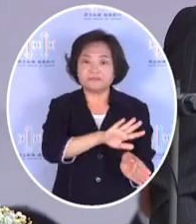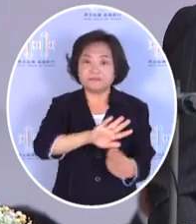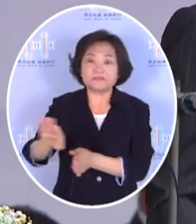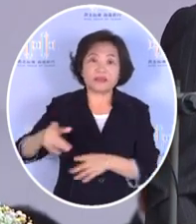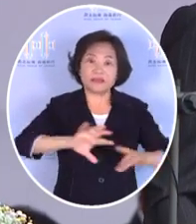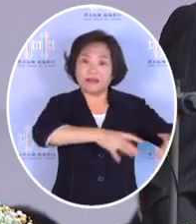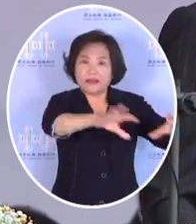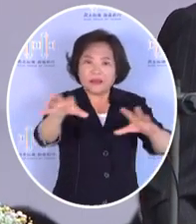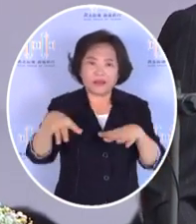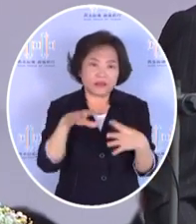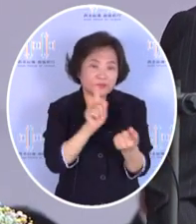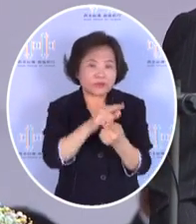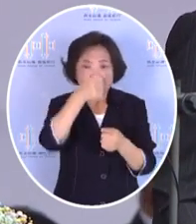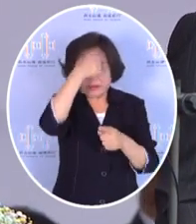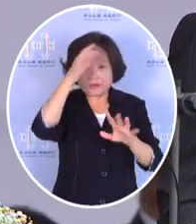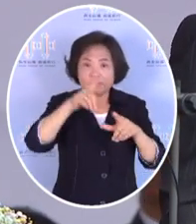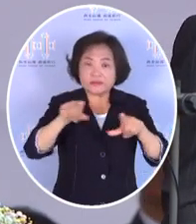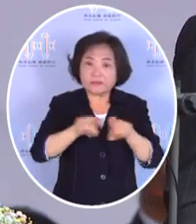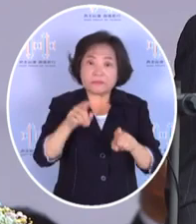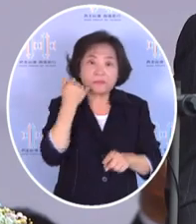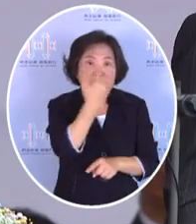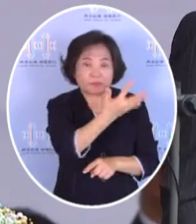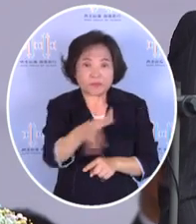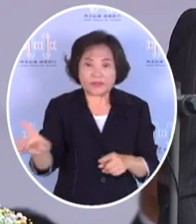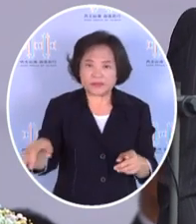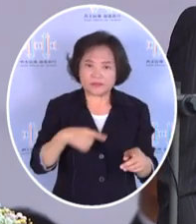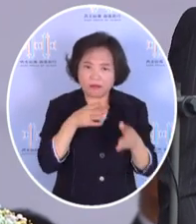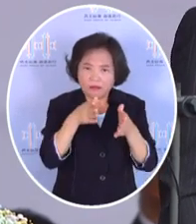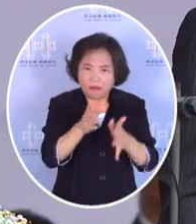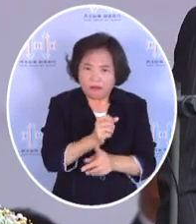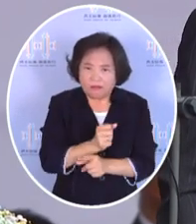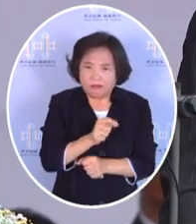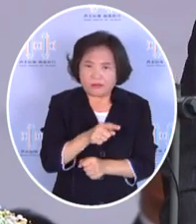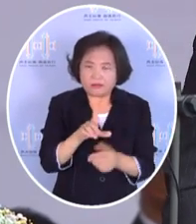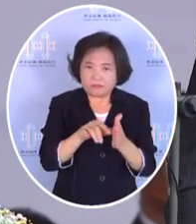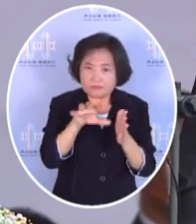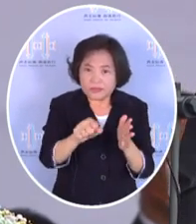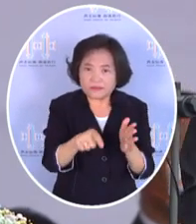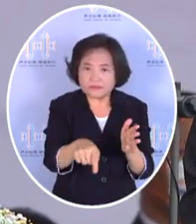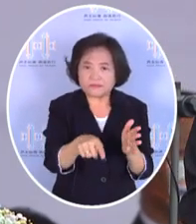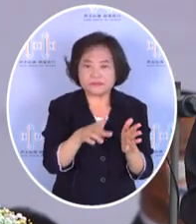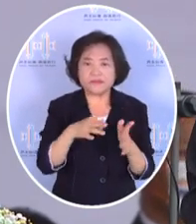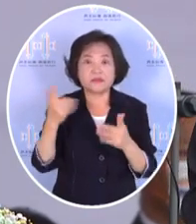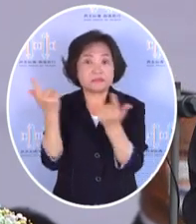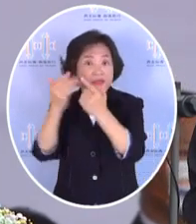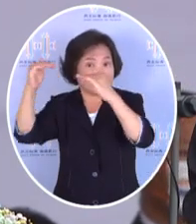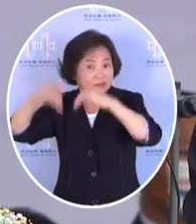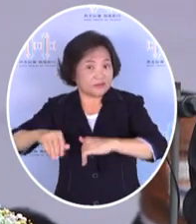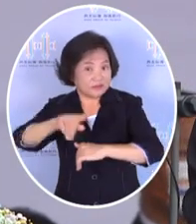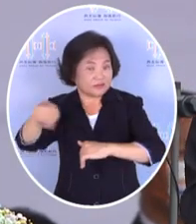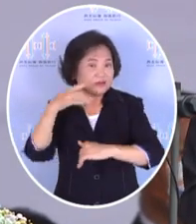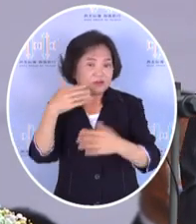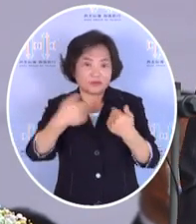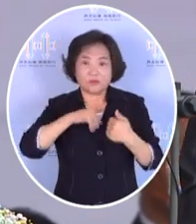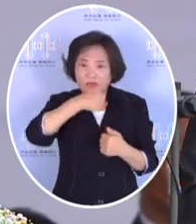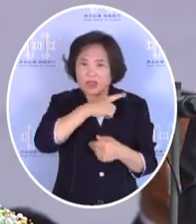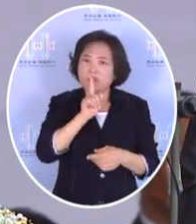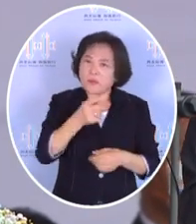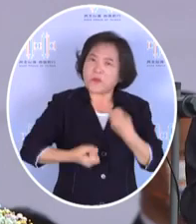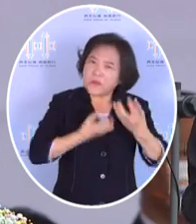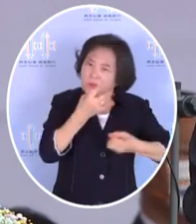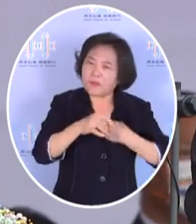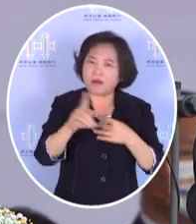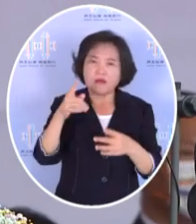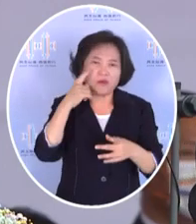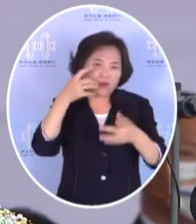度关注印太及两岸局势变化的重要时刻，北京如果能够正视台湾的声音，改